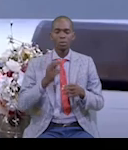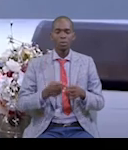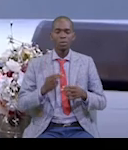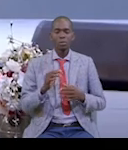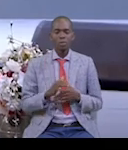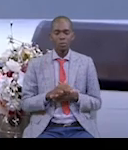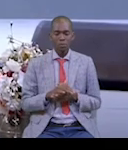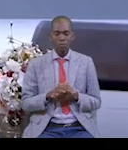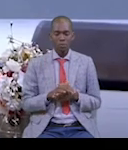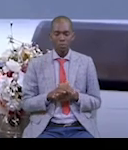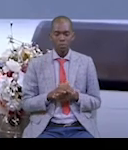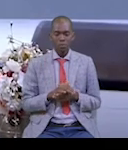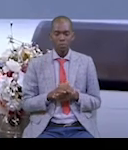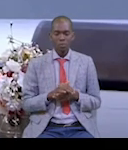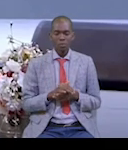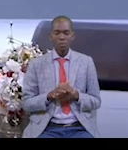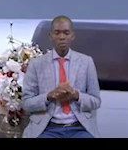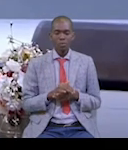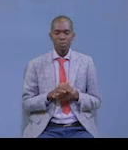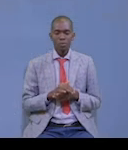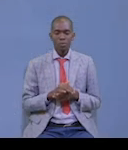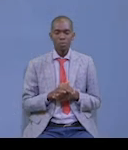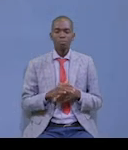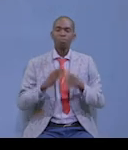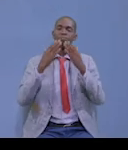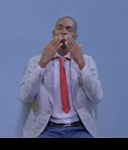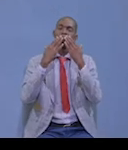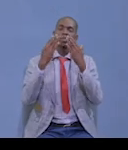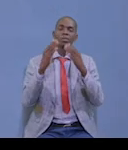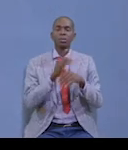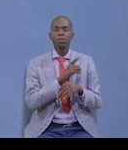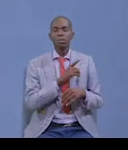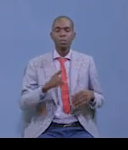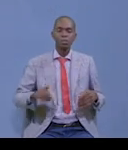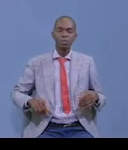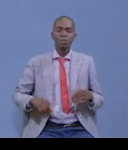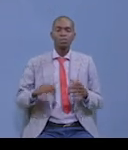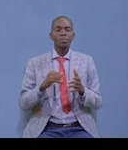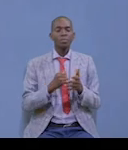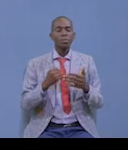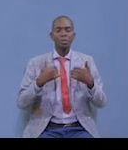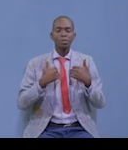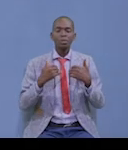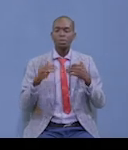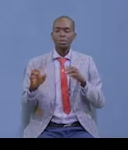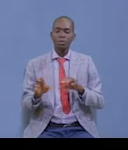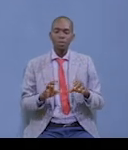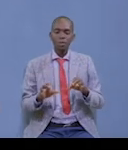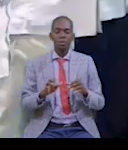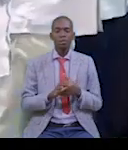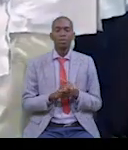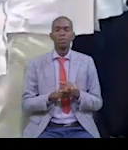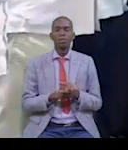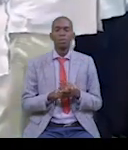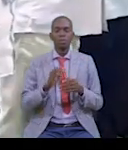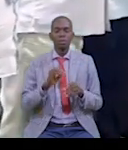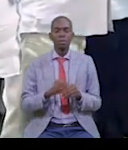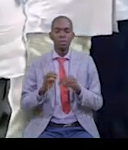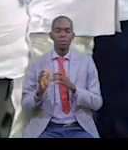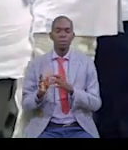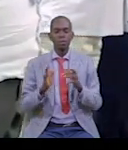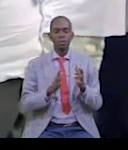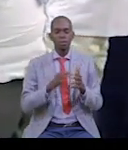జీవితములో యేసు నామములో ప్రవహించును గాక. Thank you Lord. వందనములు ప్రభువా. It is done. అది జరిగి ఉన్నది.